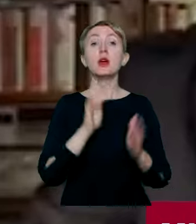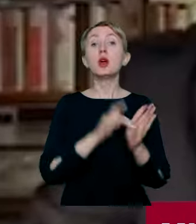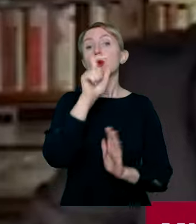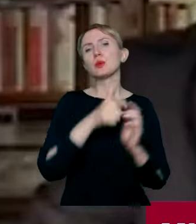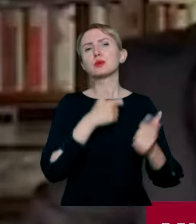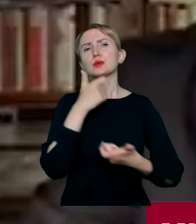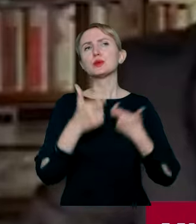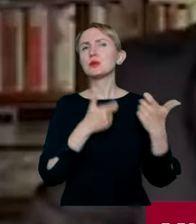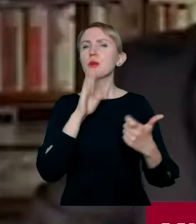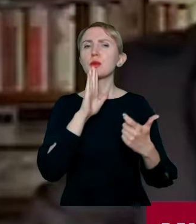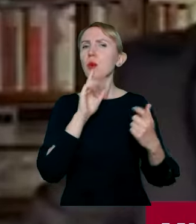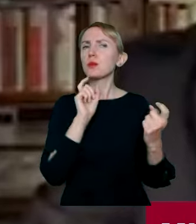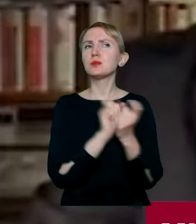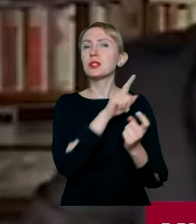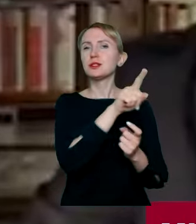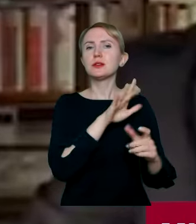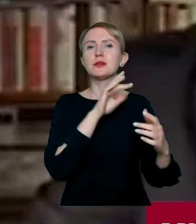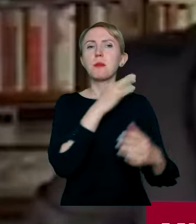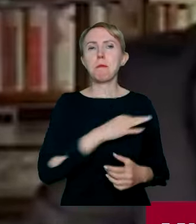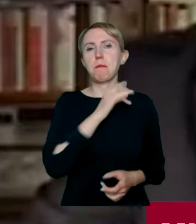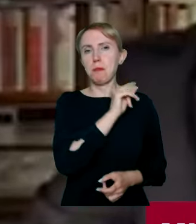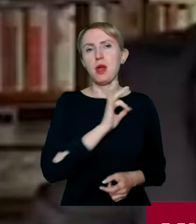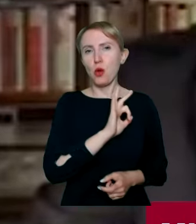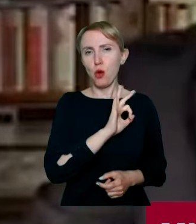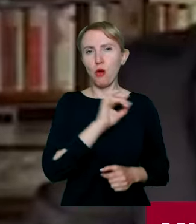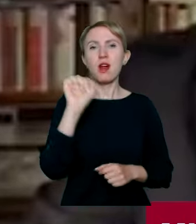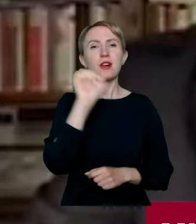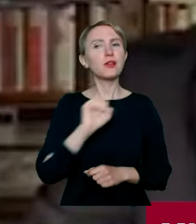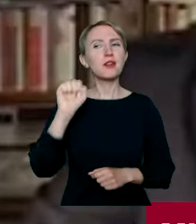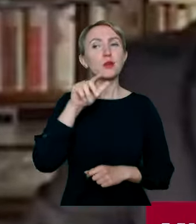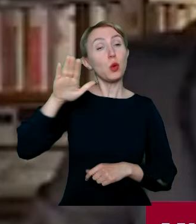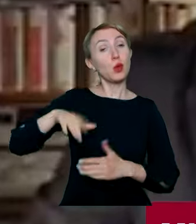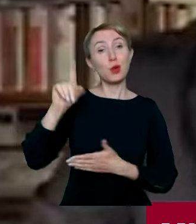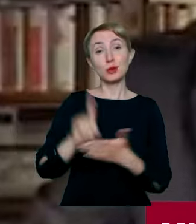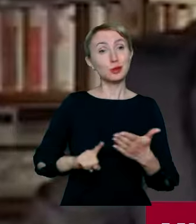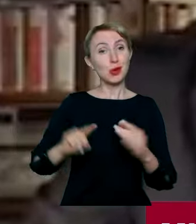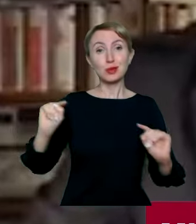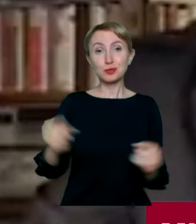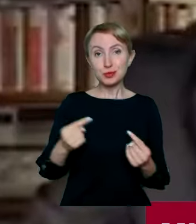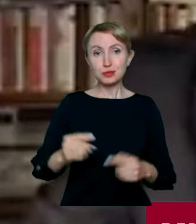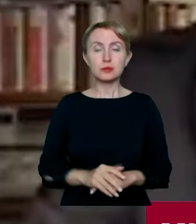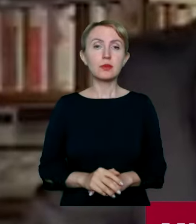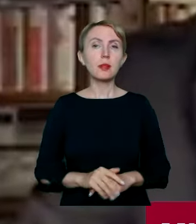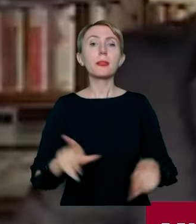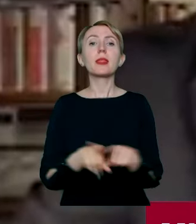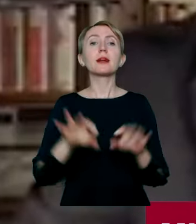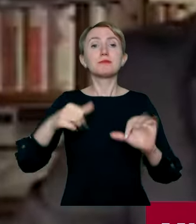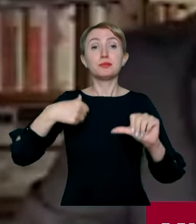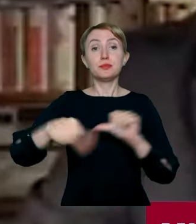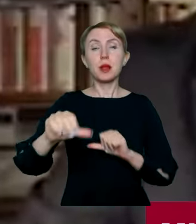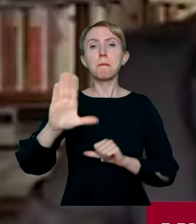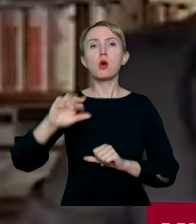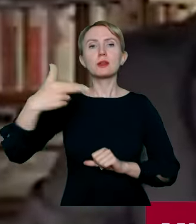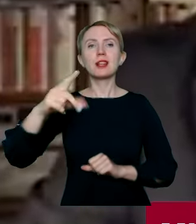trochę wbrew strukturom Platformy Obywatelskiej we Wrocławiu i na Dolnym Śląsku, choć i w tym tygodniu Bogdan Zdrajewski na